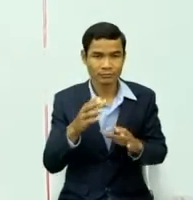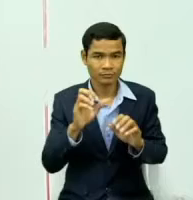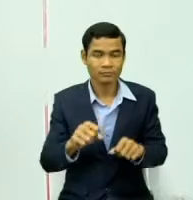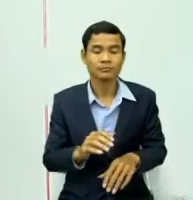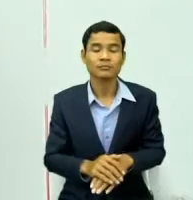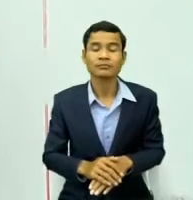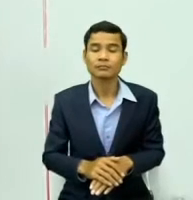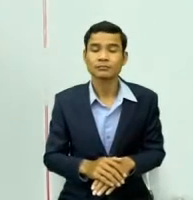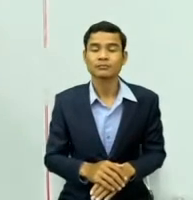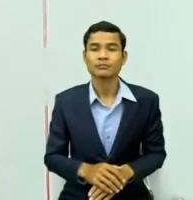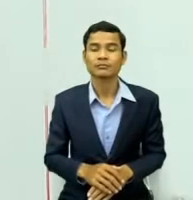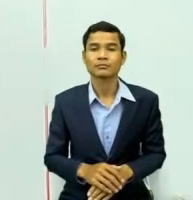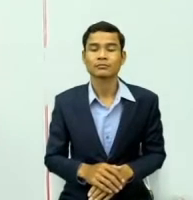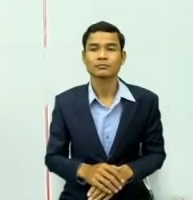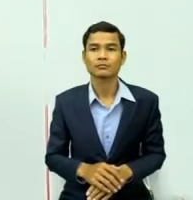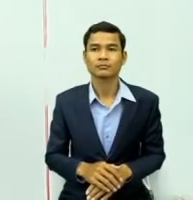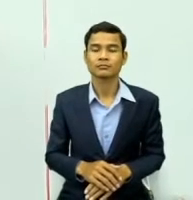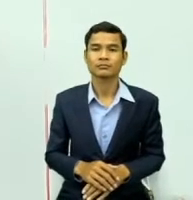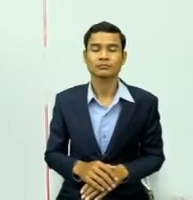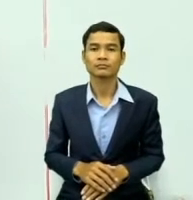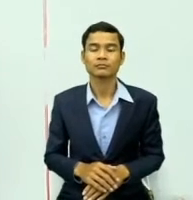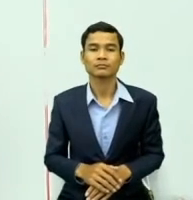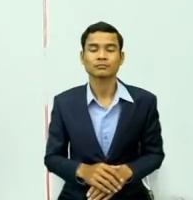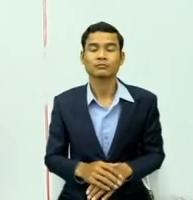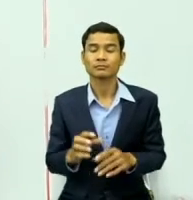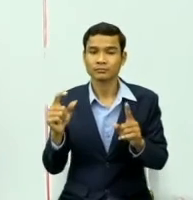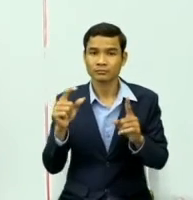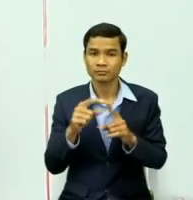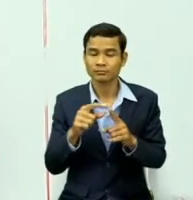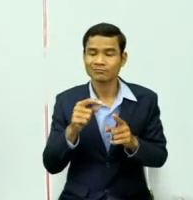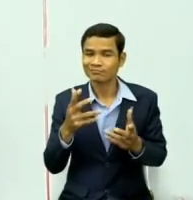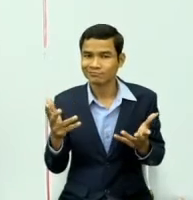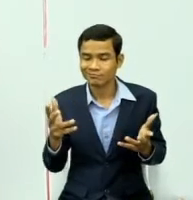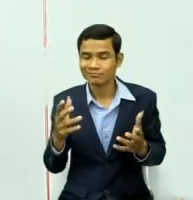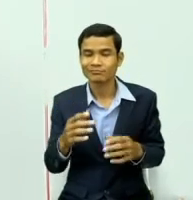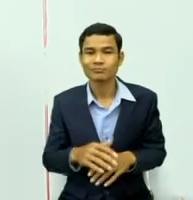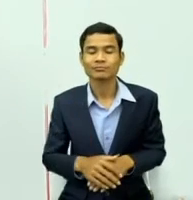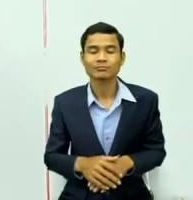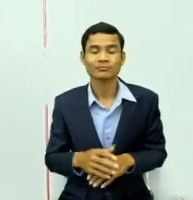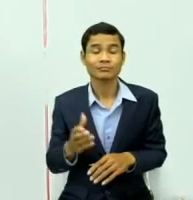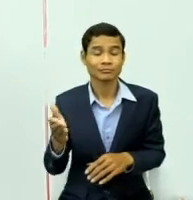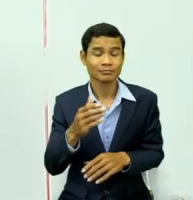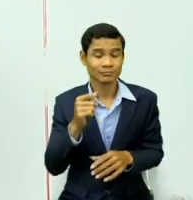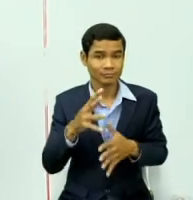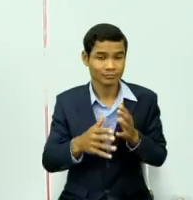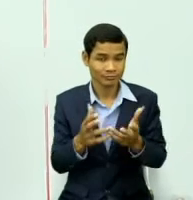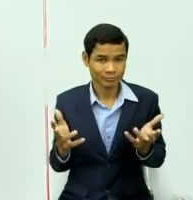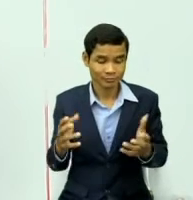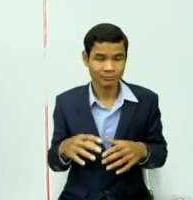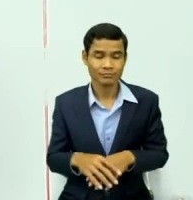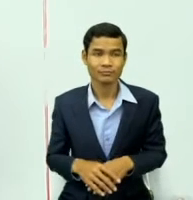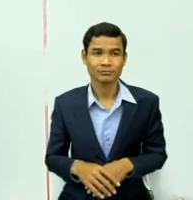ai mà đón chà bị ní với con tìm ăn là con nè.